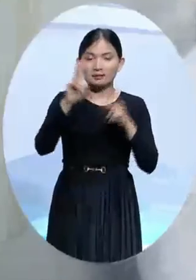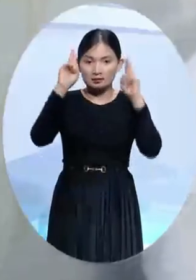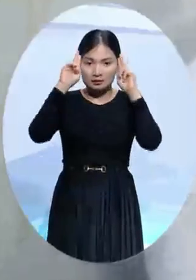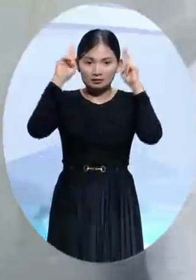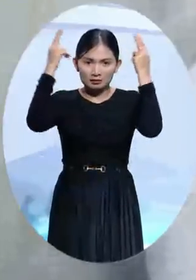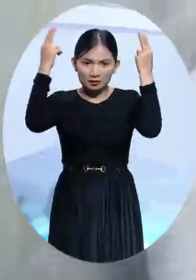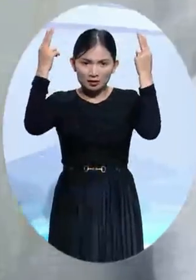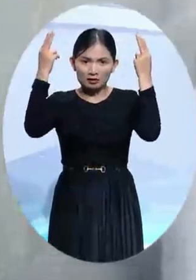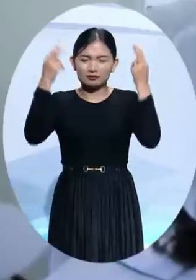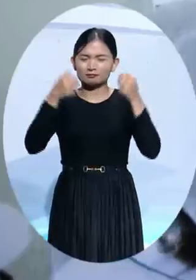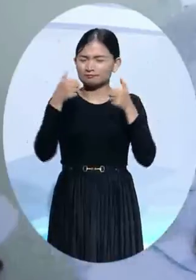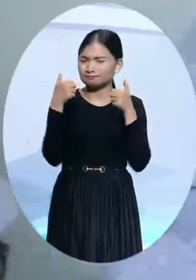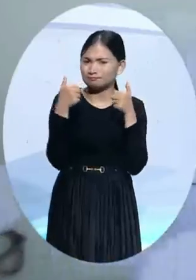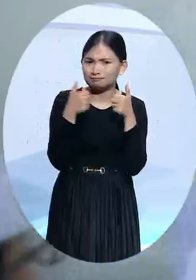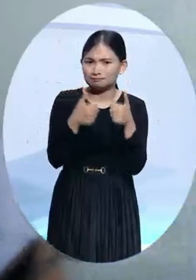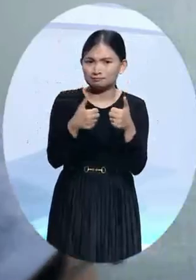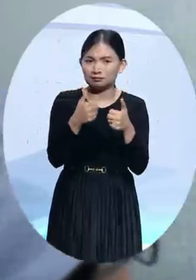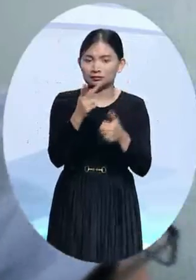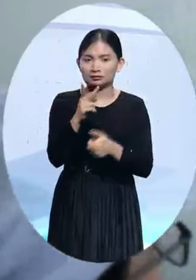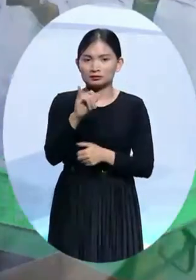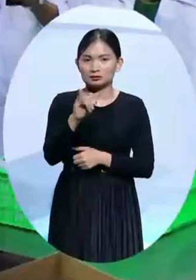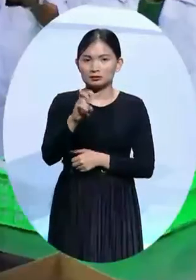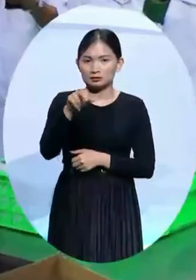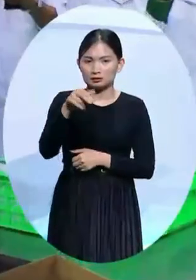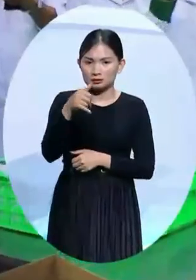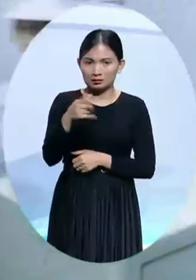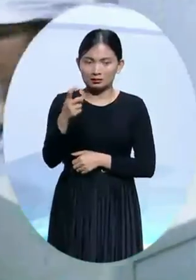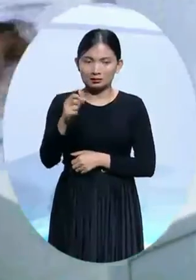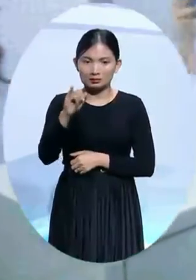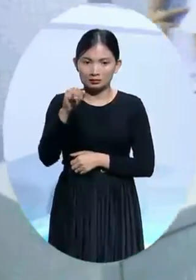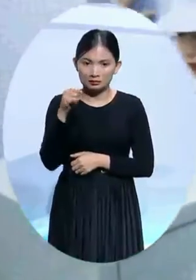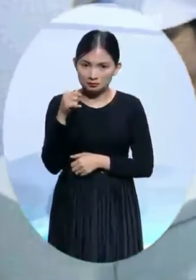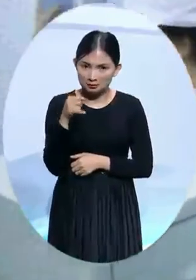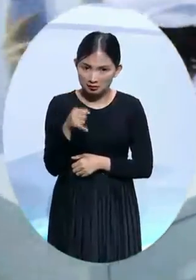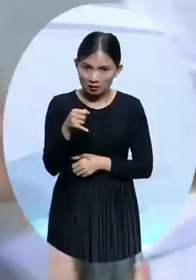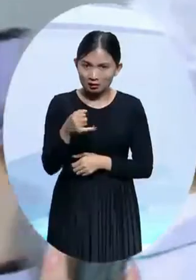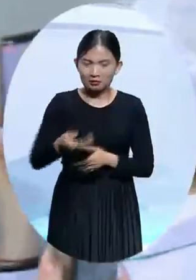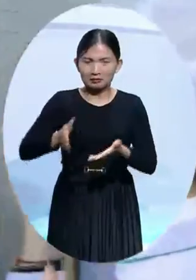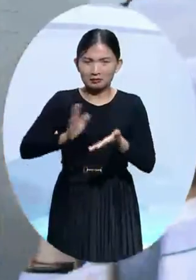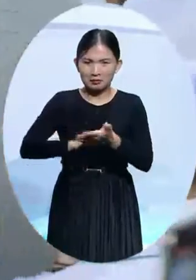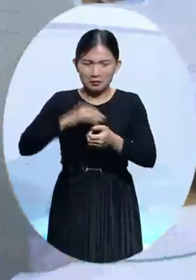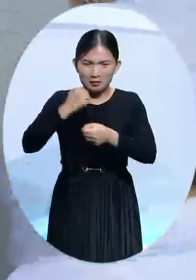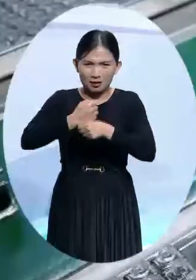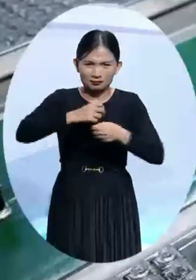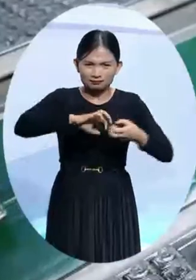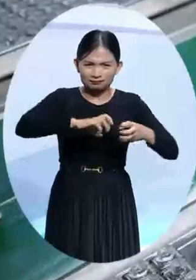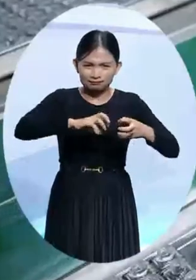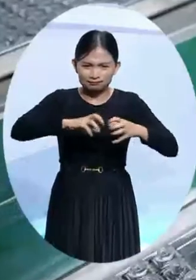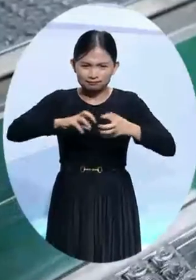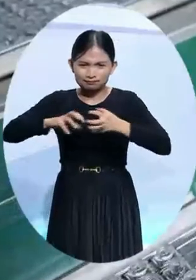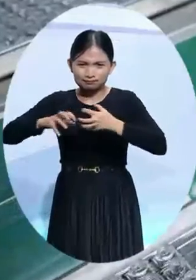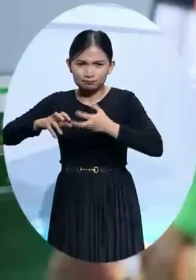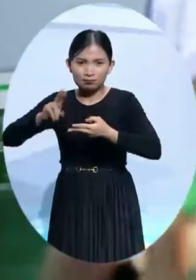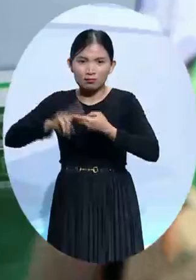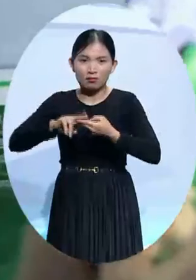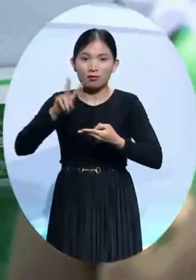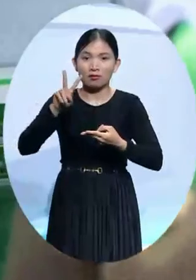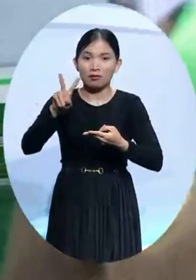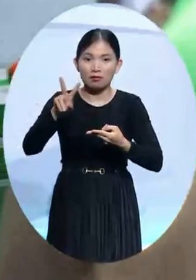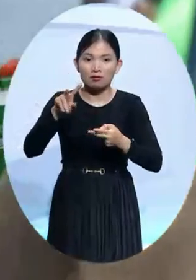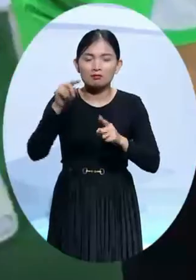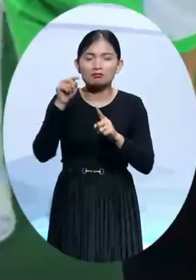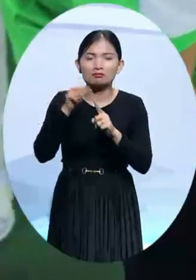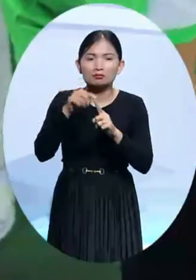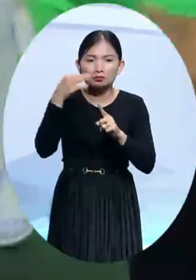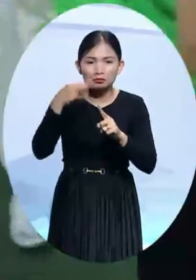hiện đại đạt chuẩn EOS 9001-2015 cùng công suất được nâng lên gấp đôi để đáp ứng nhiều hơn về nhu cầu tiêu